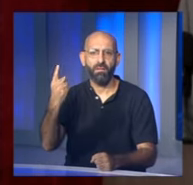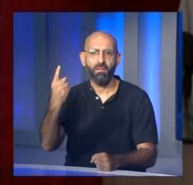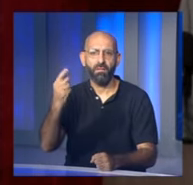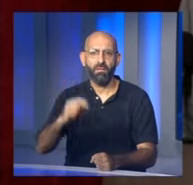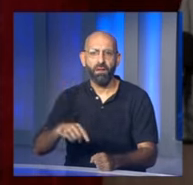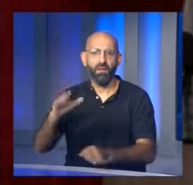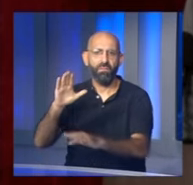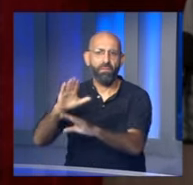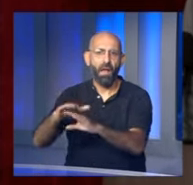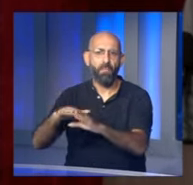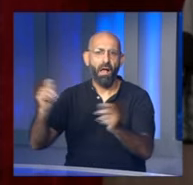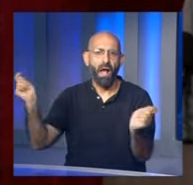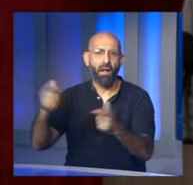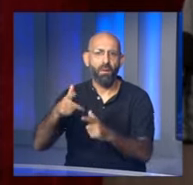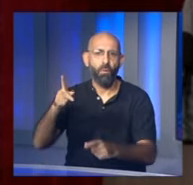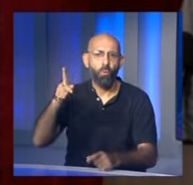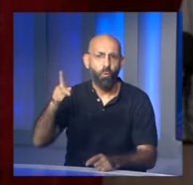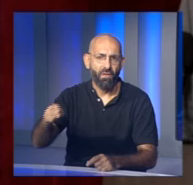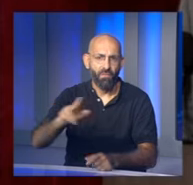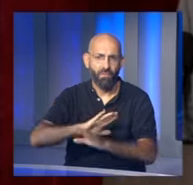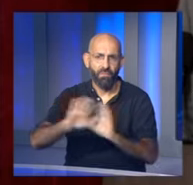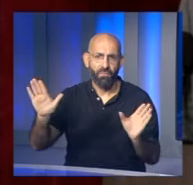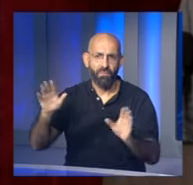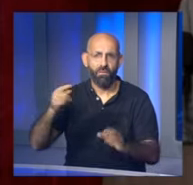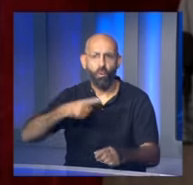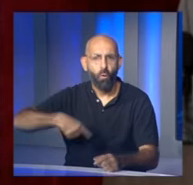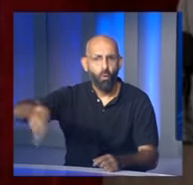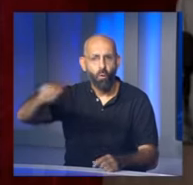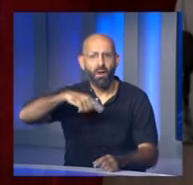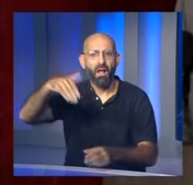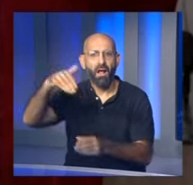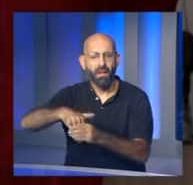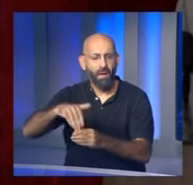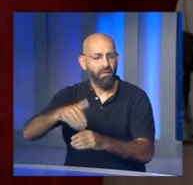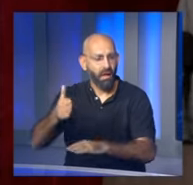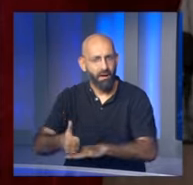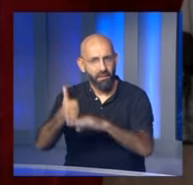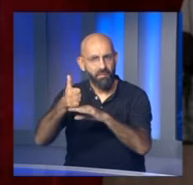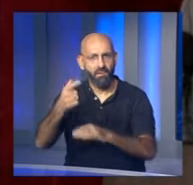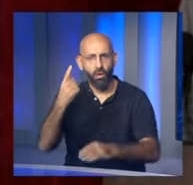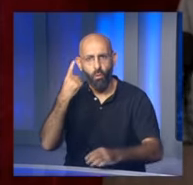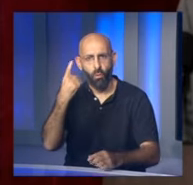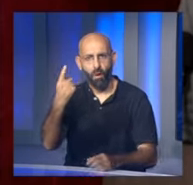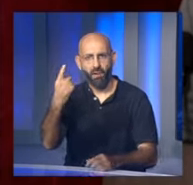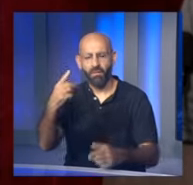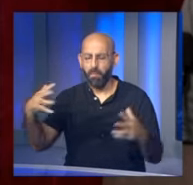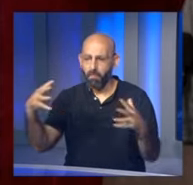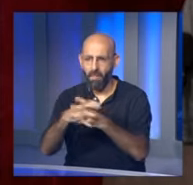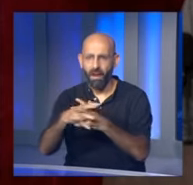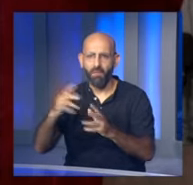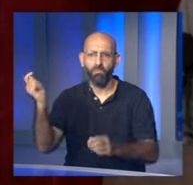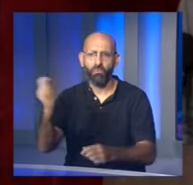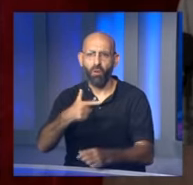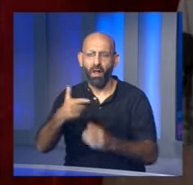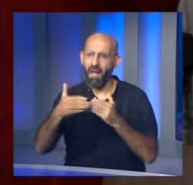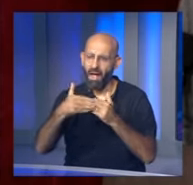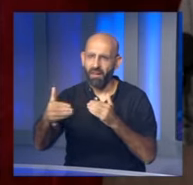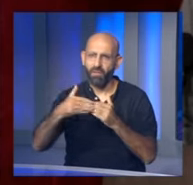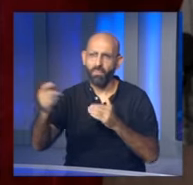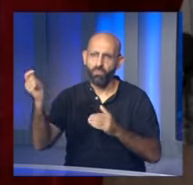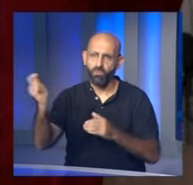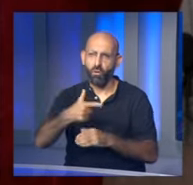يحتمل الخطر من اللي عم نشوفه على الكيان مره ثانيه بدي اكد خاصه